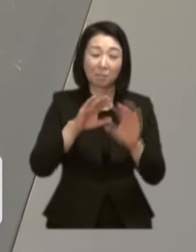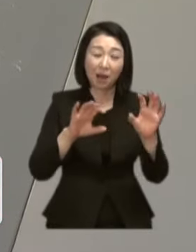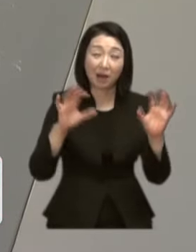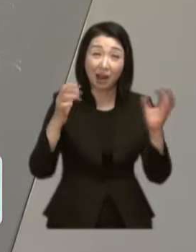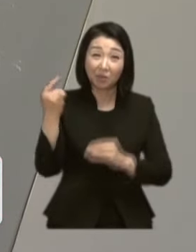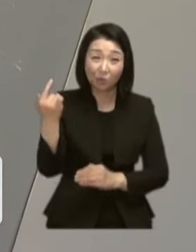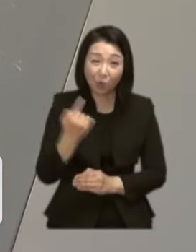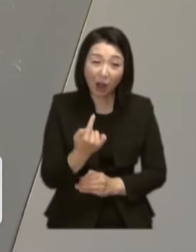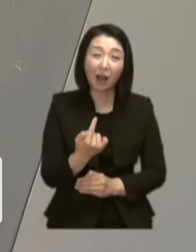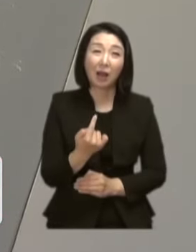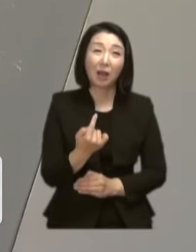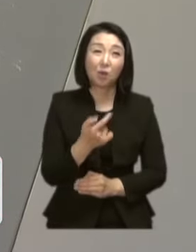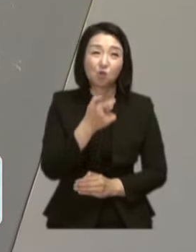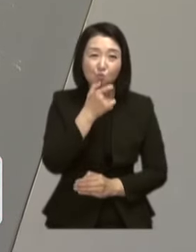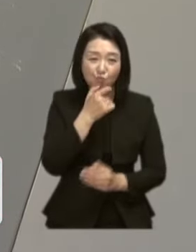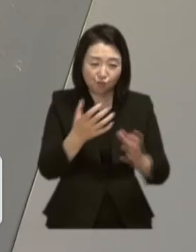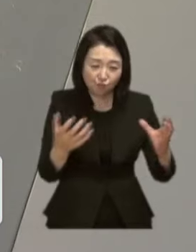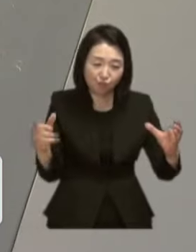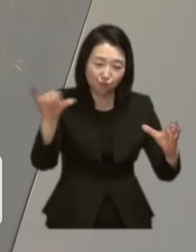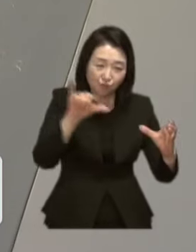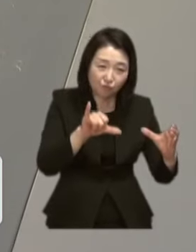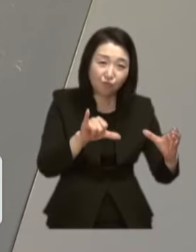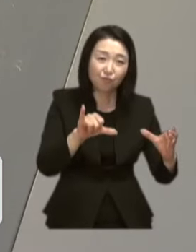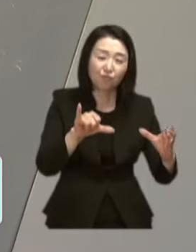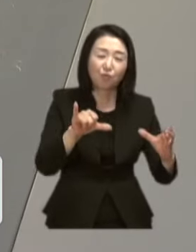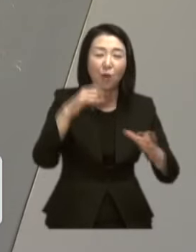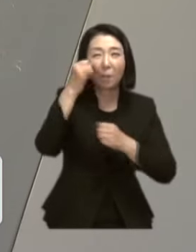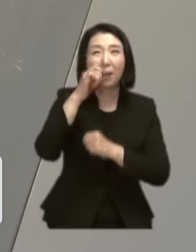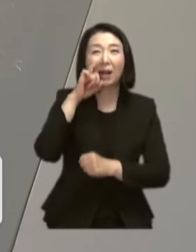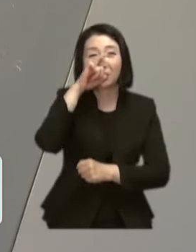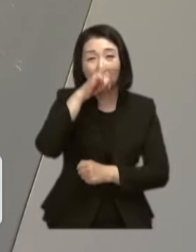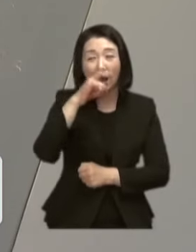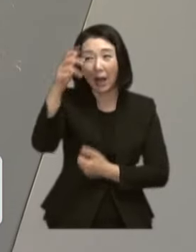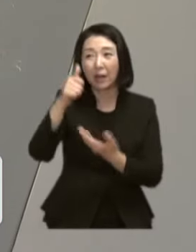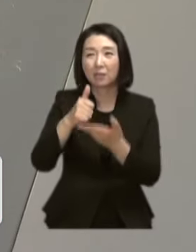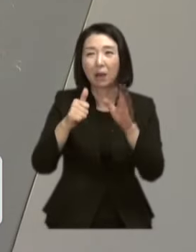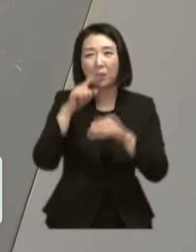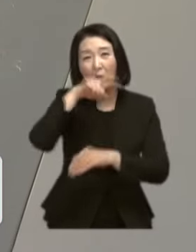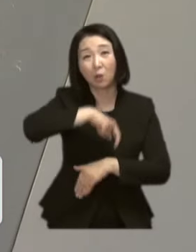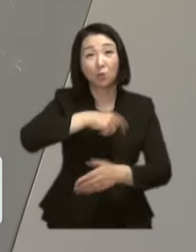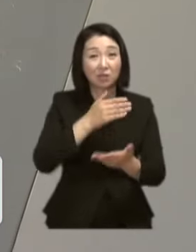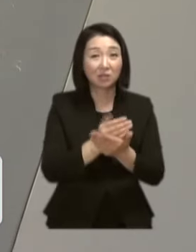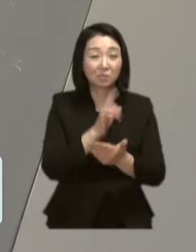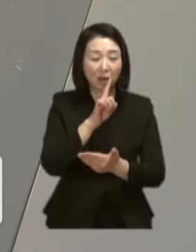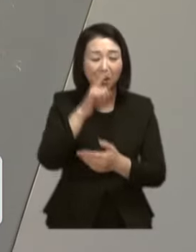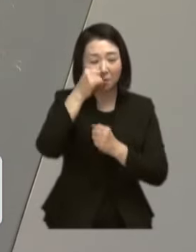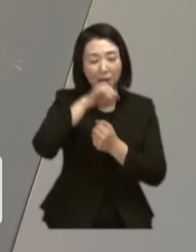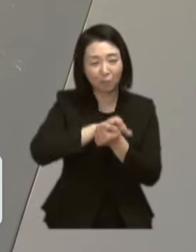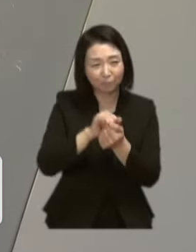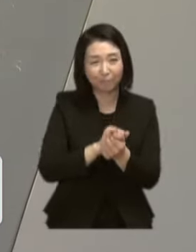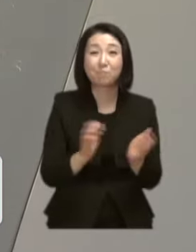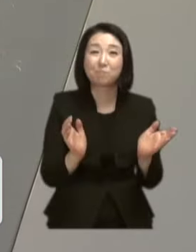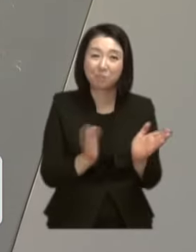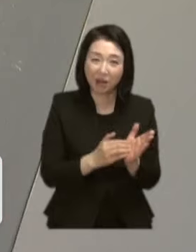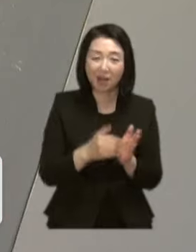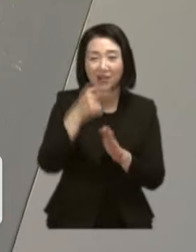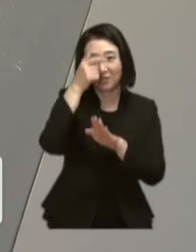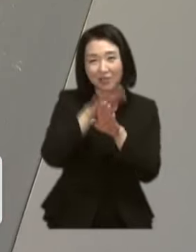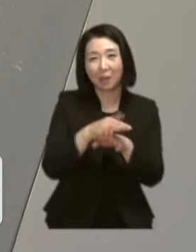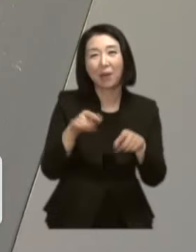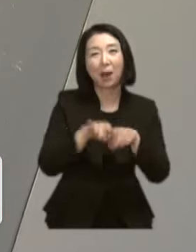물을 떠놓고 우리 큰 언니들이 더러운 발로 오니까 하나님 앞에 올 때는 그렇게 만든다. 그래서 발을 다 닦여서